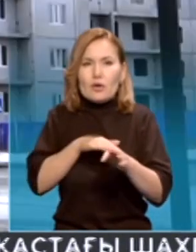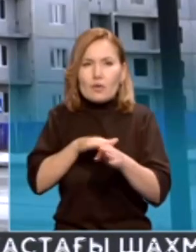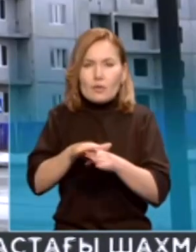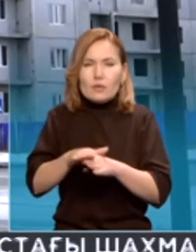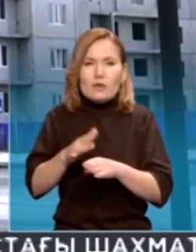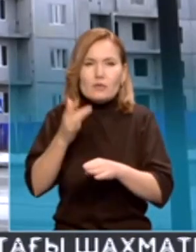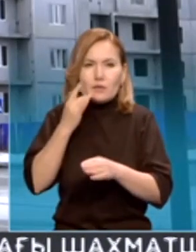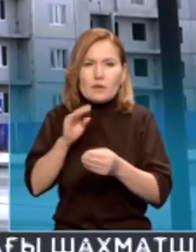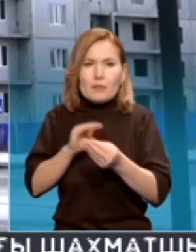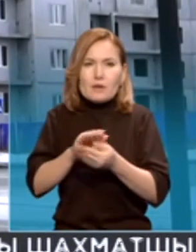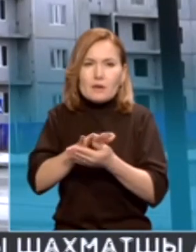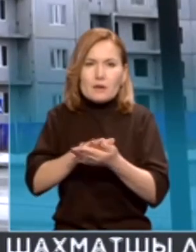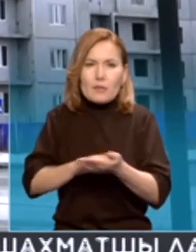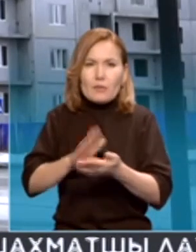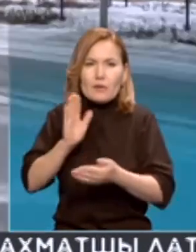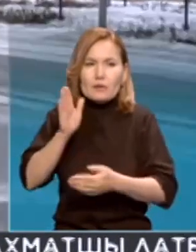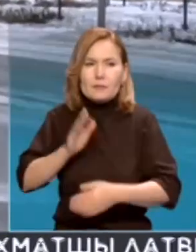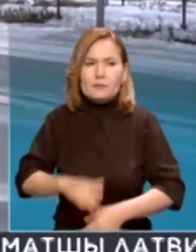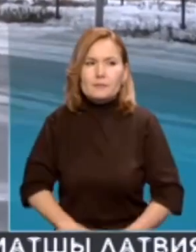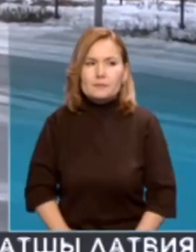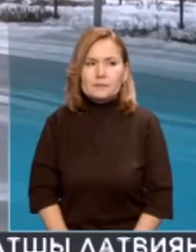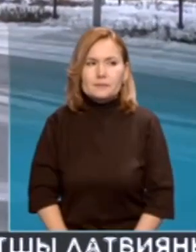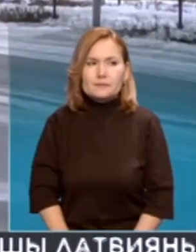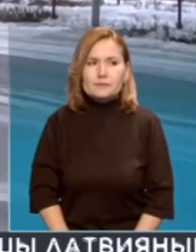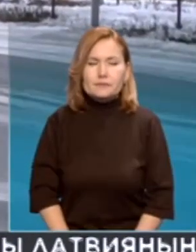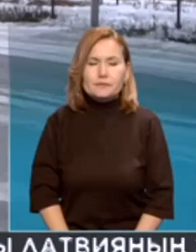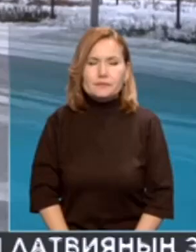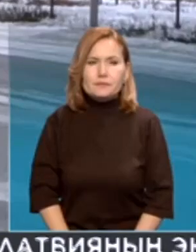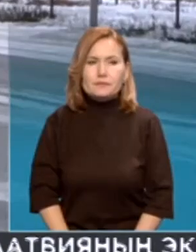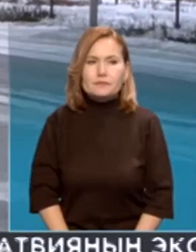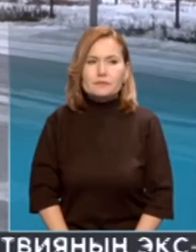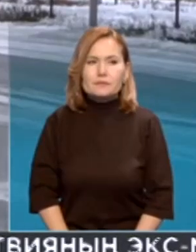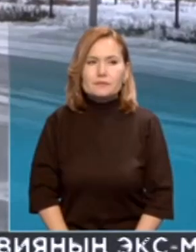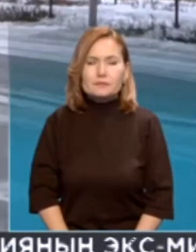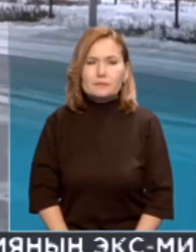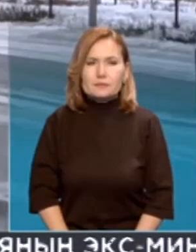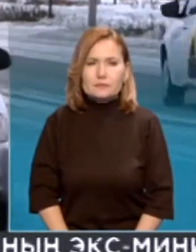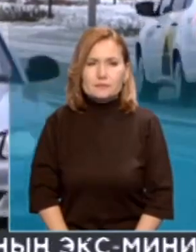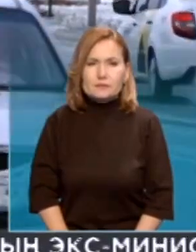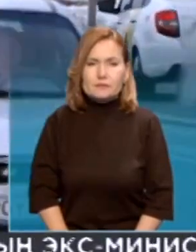асырылмақ. Жақсыбек Кемал, Аманжол Айтмағанбетов, Қазақстан ұлттық телеарнасы, Ақтөбе облысынан.